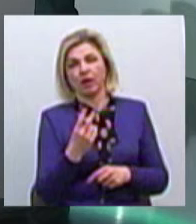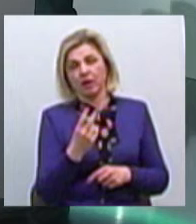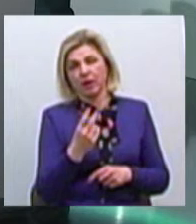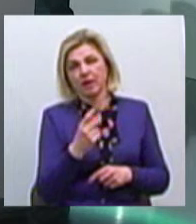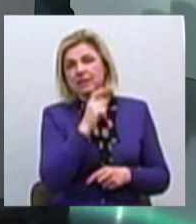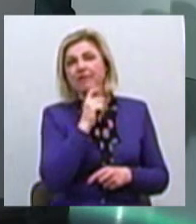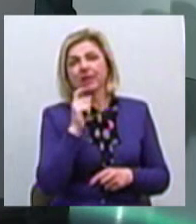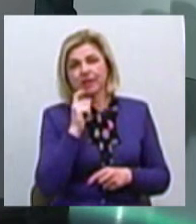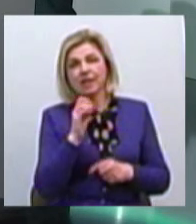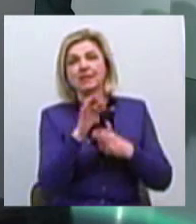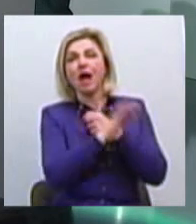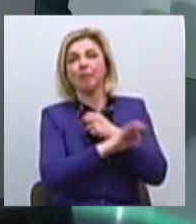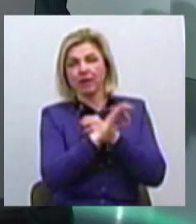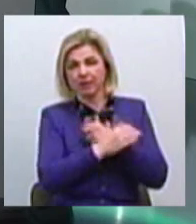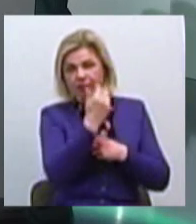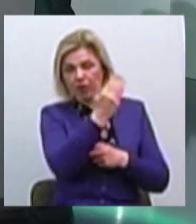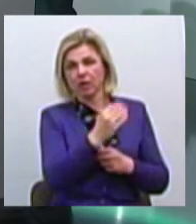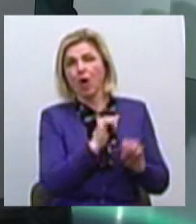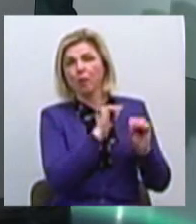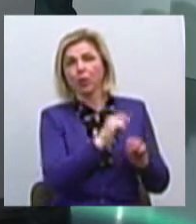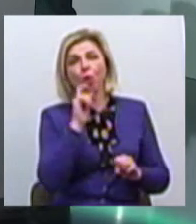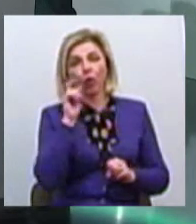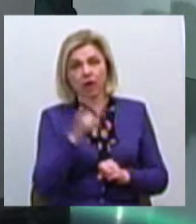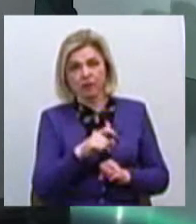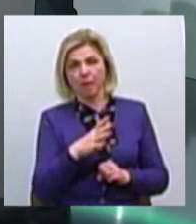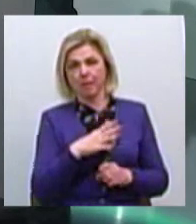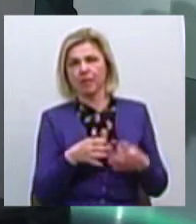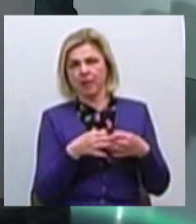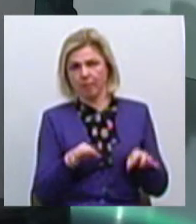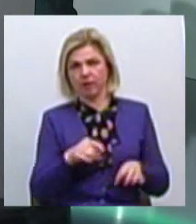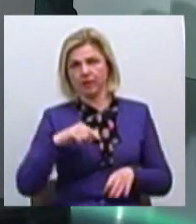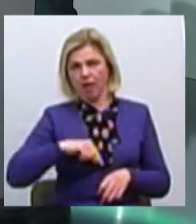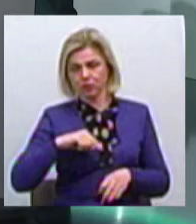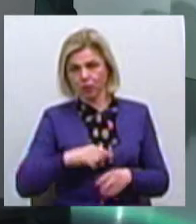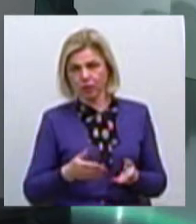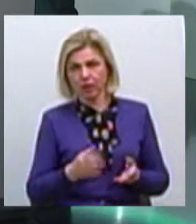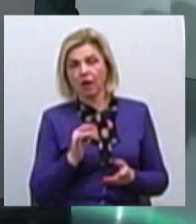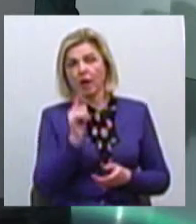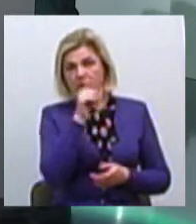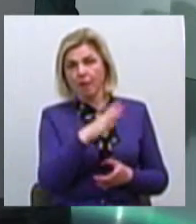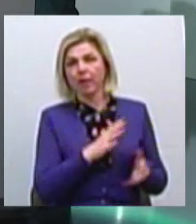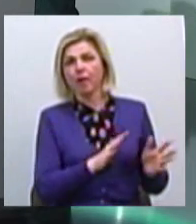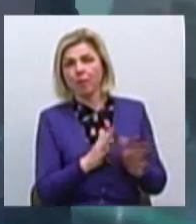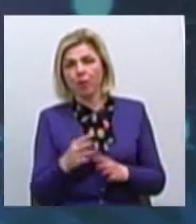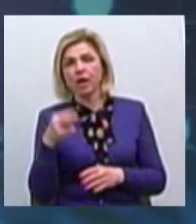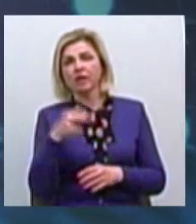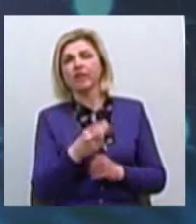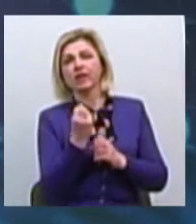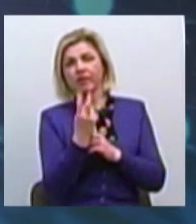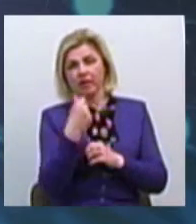да, можна так сказати, проукраїнський, більш демократично налаштований. І саме там відбулись події у 2012